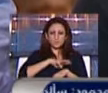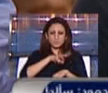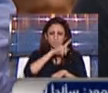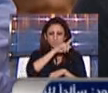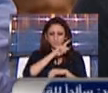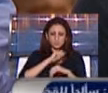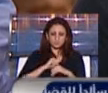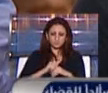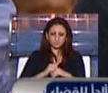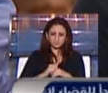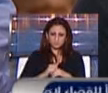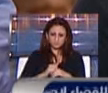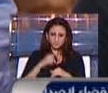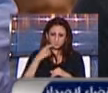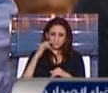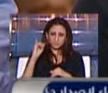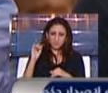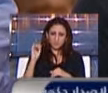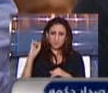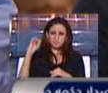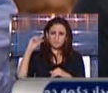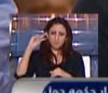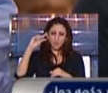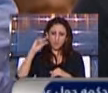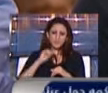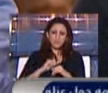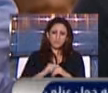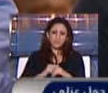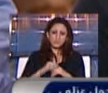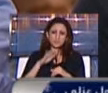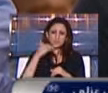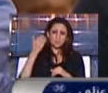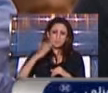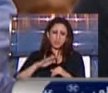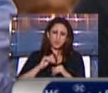محمد جابر جيكا بطل محمد محمود من